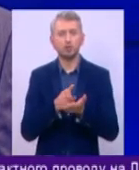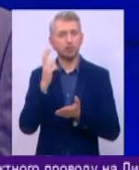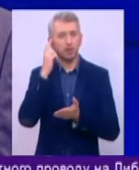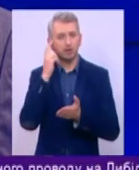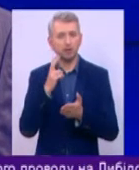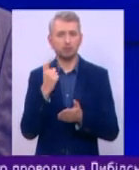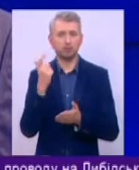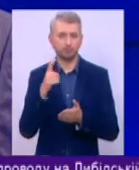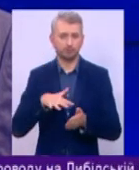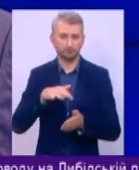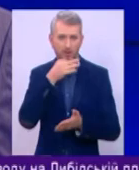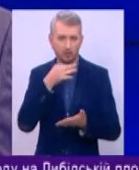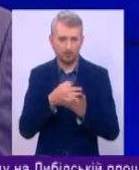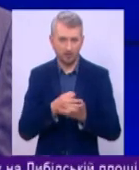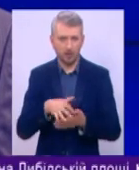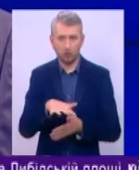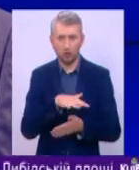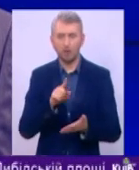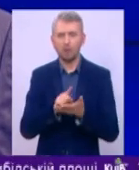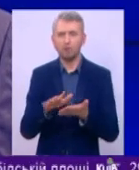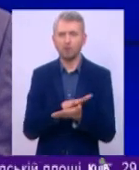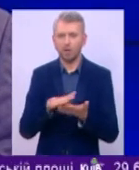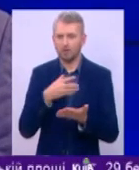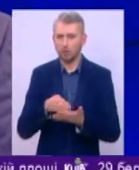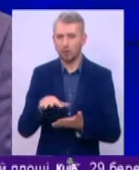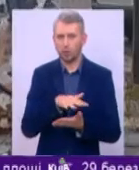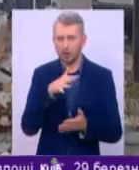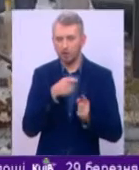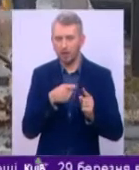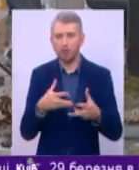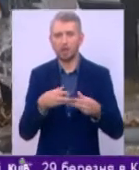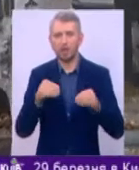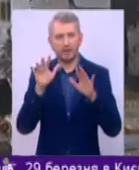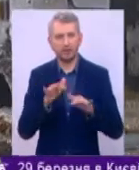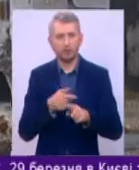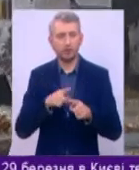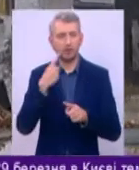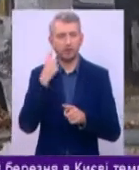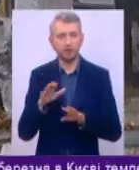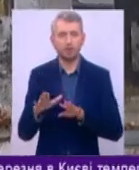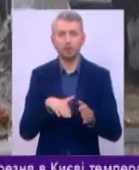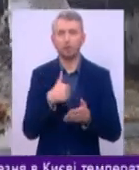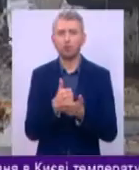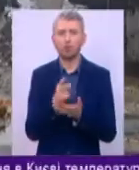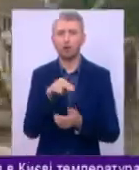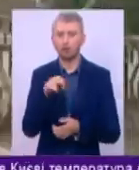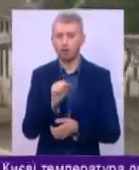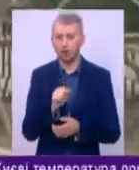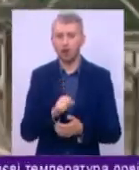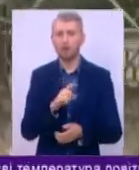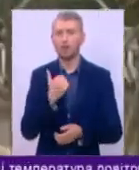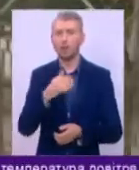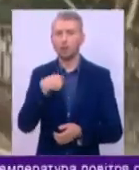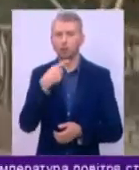столичні балансоутримувачі мають якнайшвидше прибрати свої території в період танення снігу. Про це заявив заступник голови КМДА Петро Пантелеєв. За